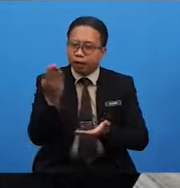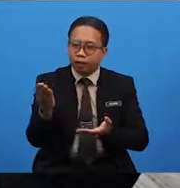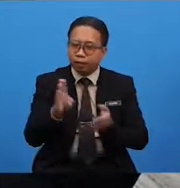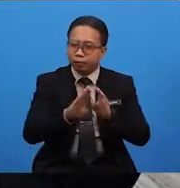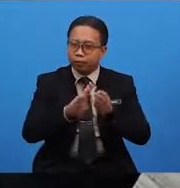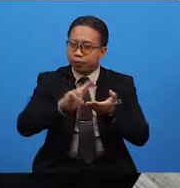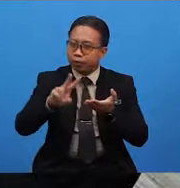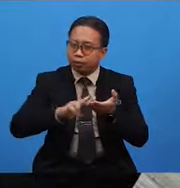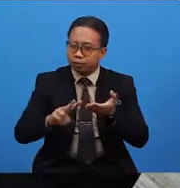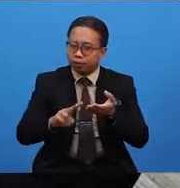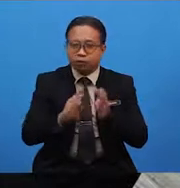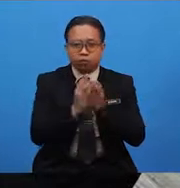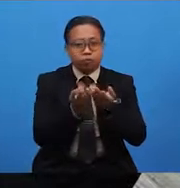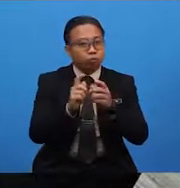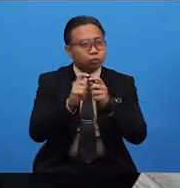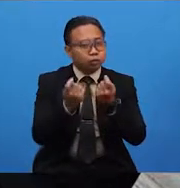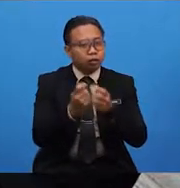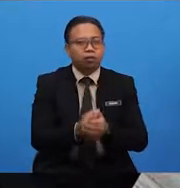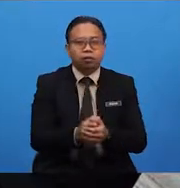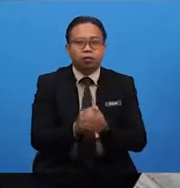seperti buku teks